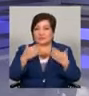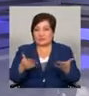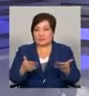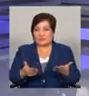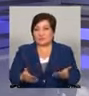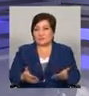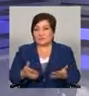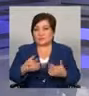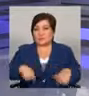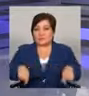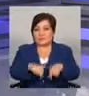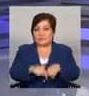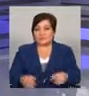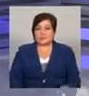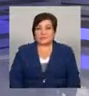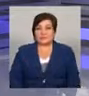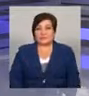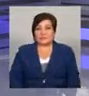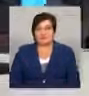Әріптесім Оразай Нұртайдың сюжеті.